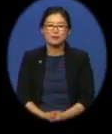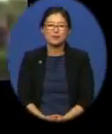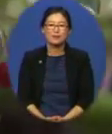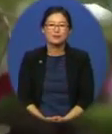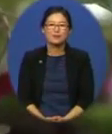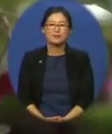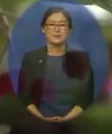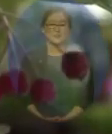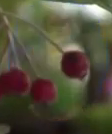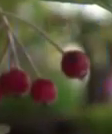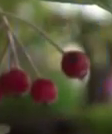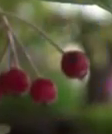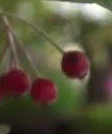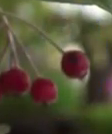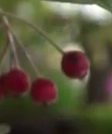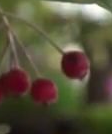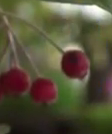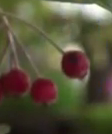같고요.